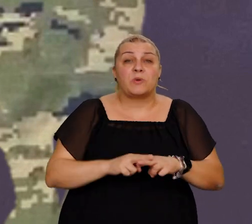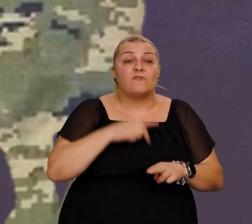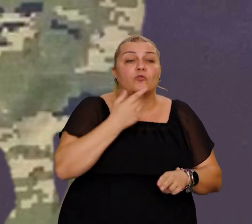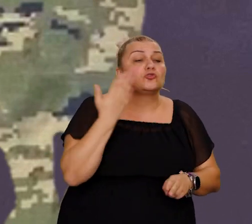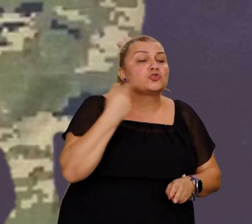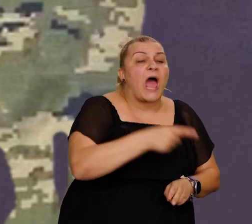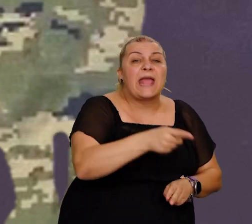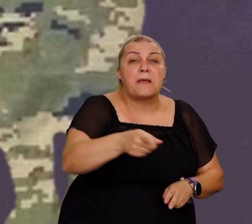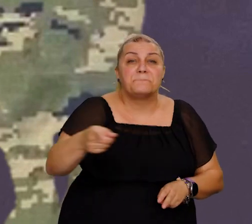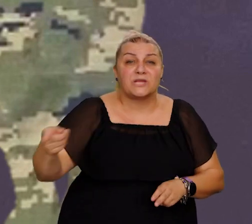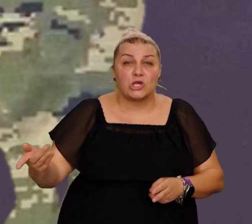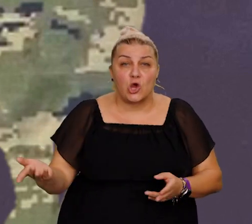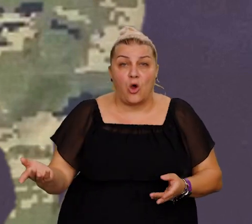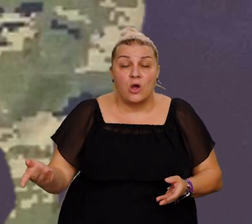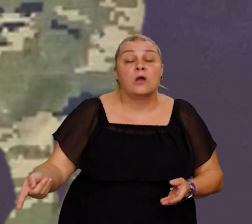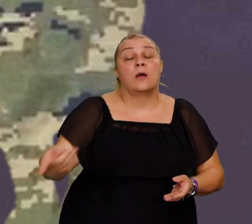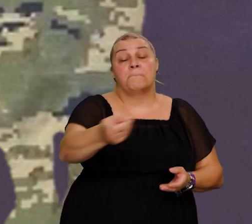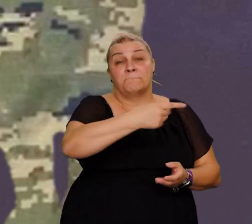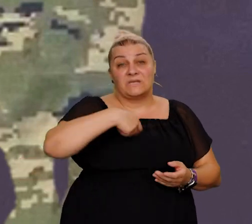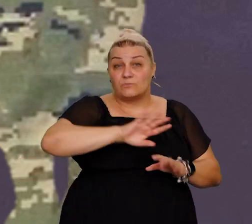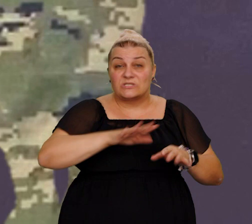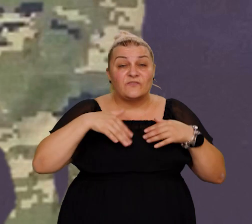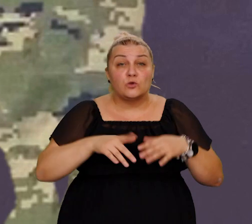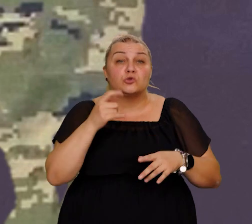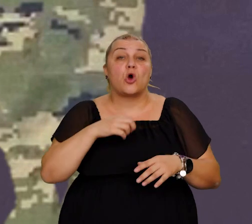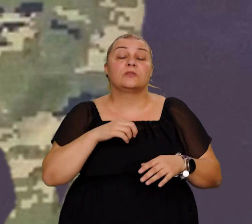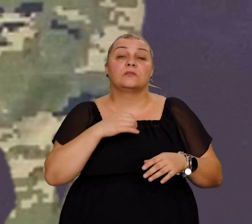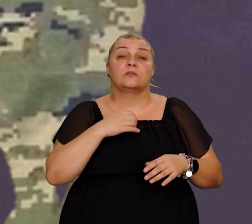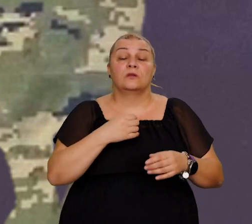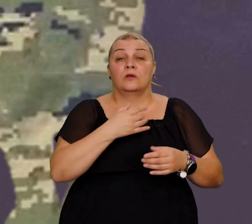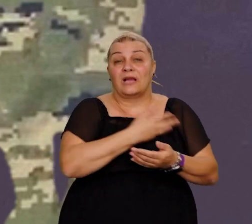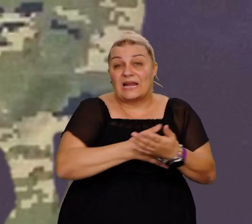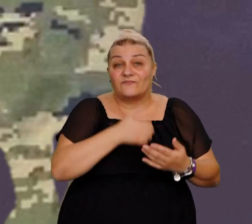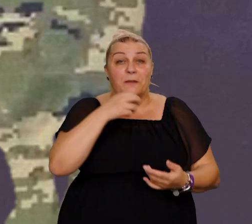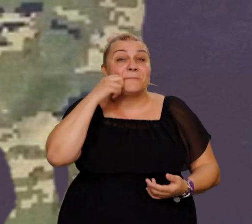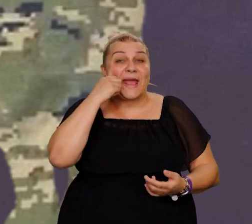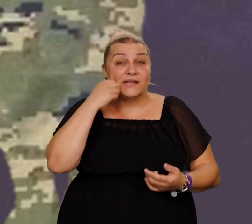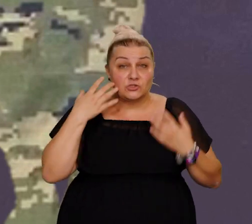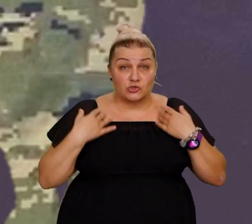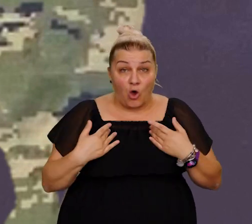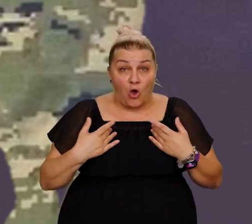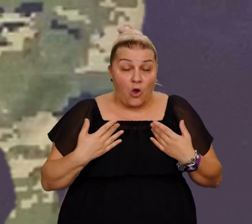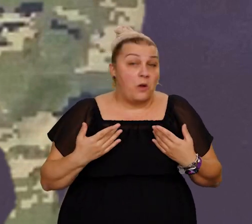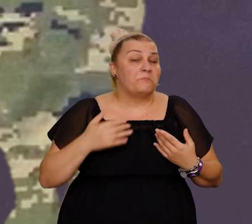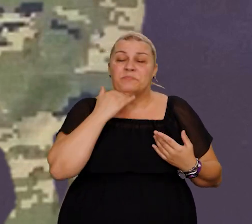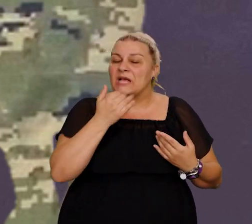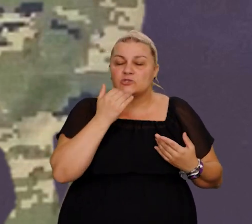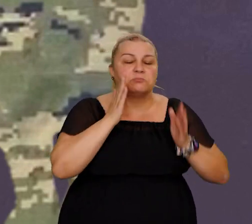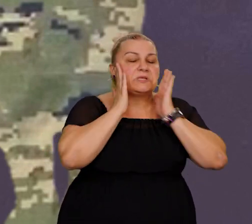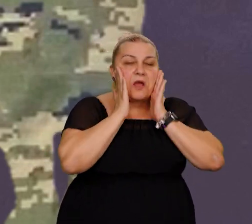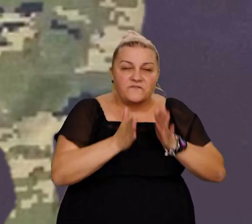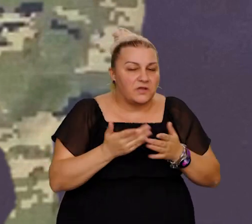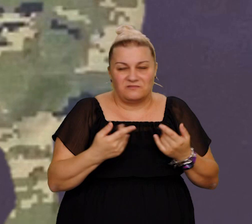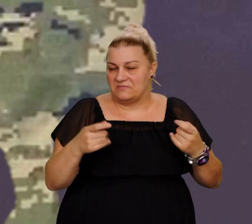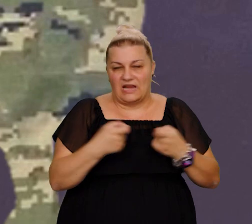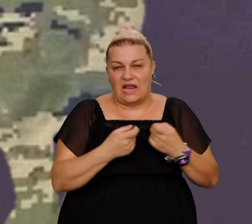bio. Na kraju krajeva, mi smo svi ljudi od krvi i mesa i bez obzira šta smo po etničkom